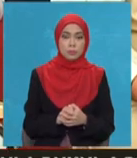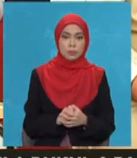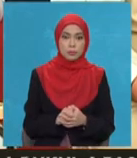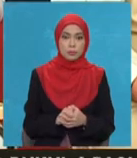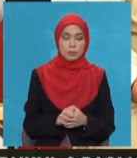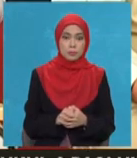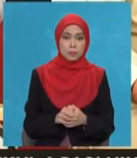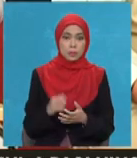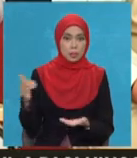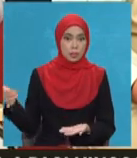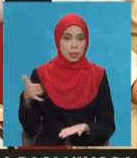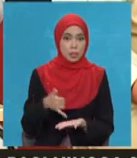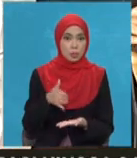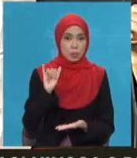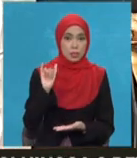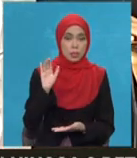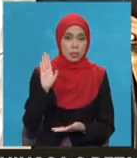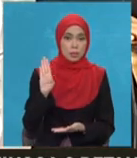hadir yang berhormati